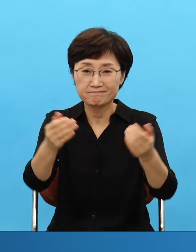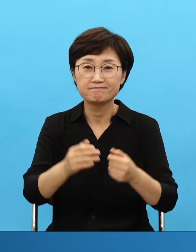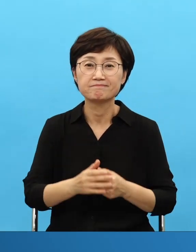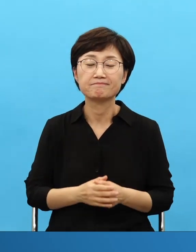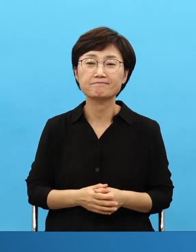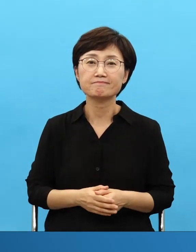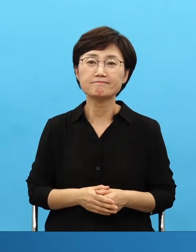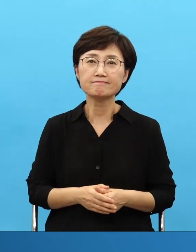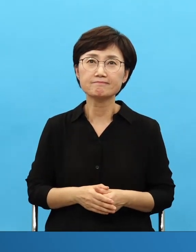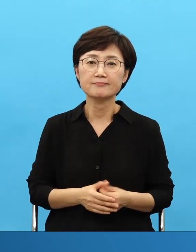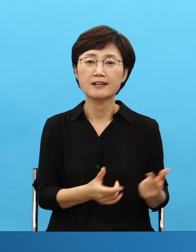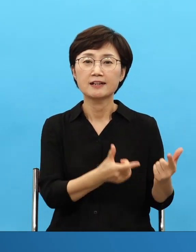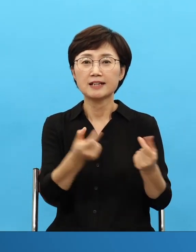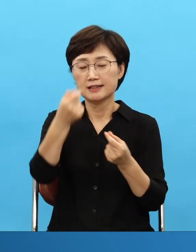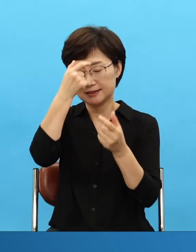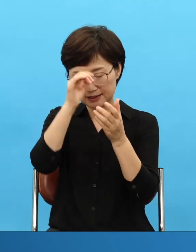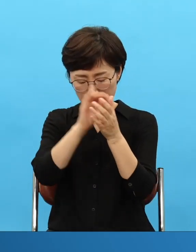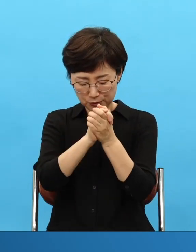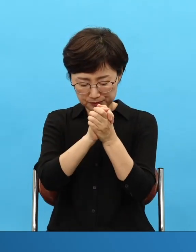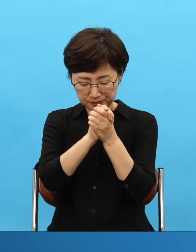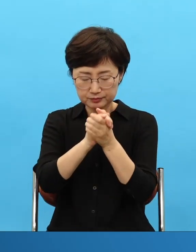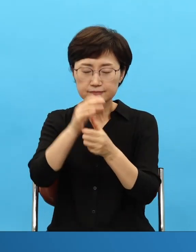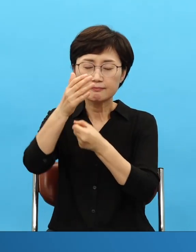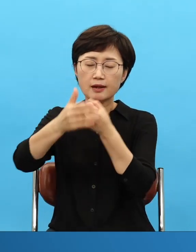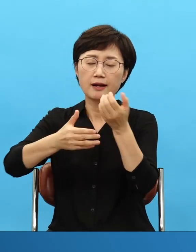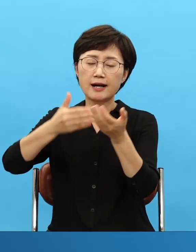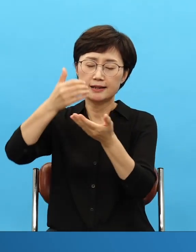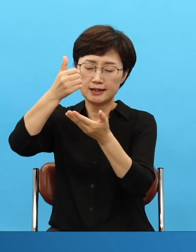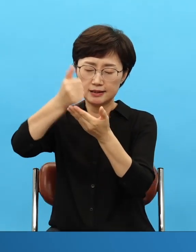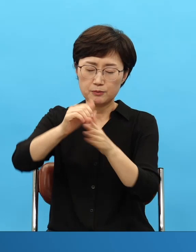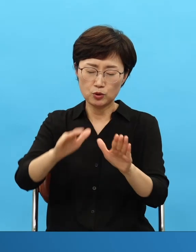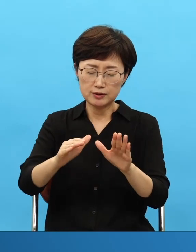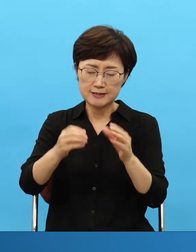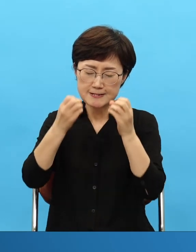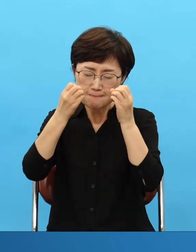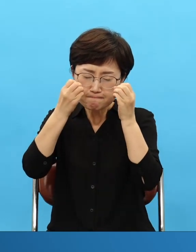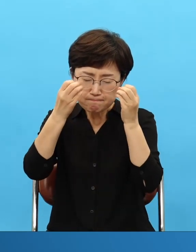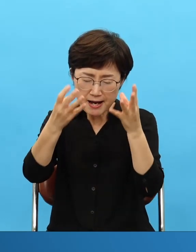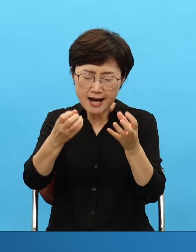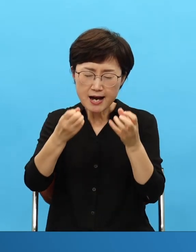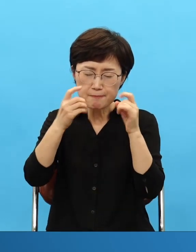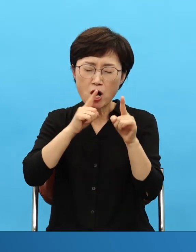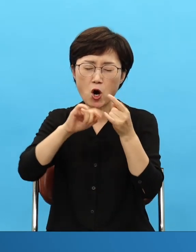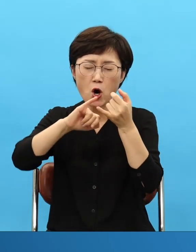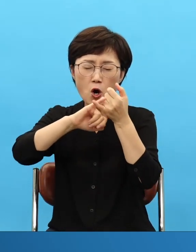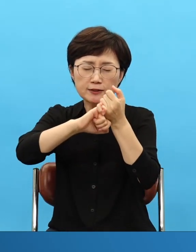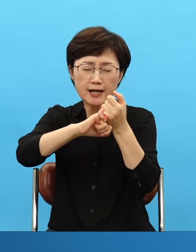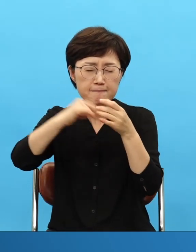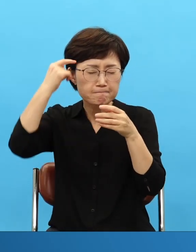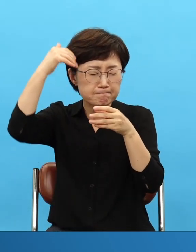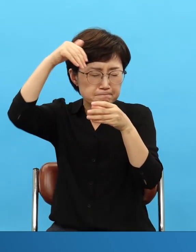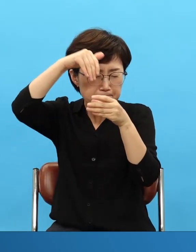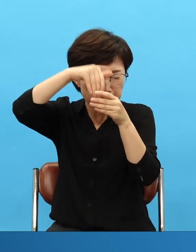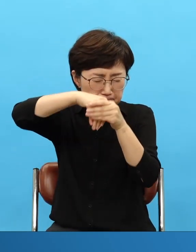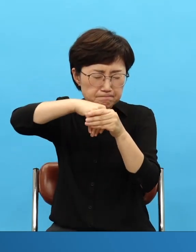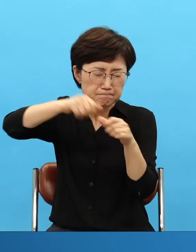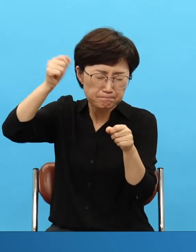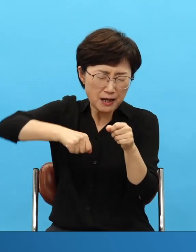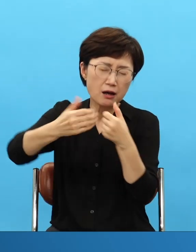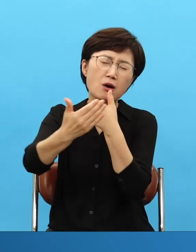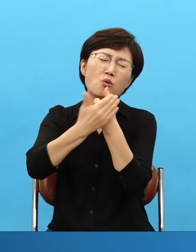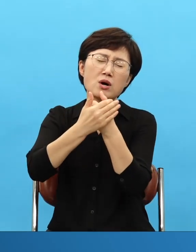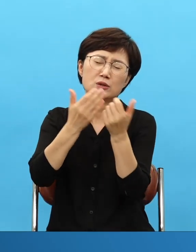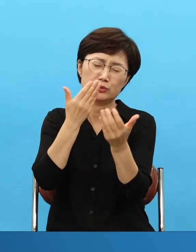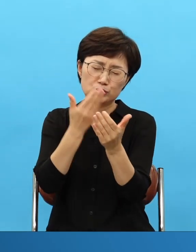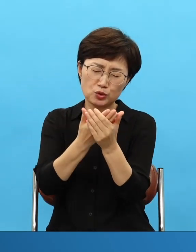today may be the day in which you gain new strength. 기도하겠습니다. Let us pray. 하나님 오늘 새로 심는 언약의 날이 되게 해 주옵소서. God, may today be a day of the covenant where we